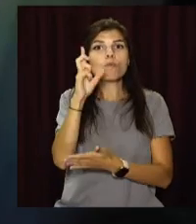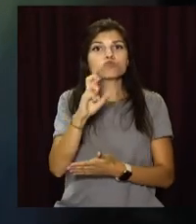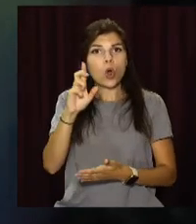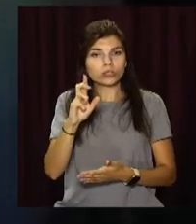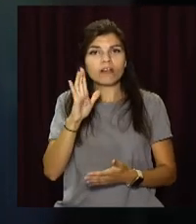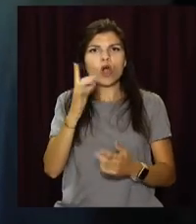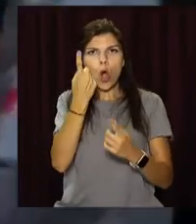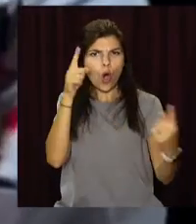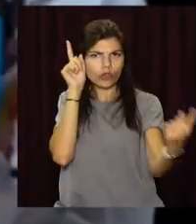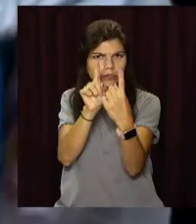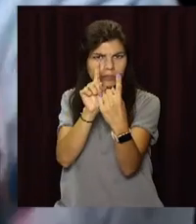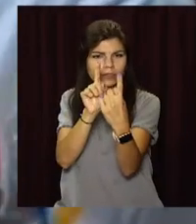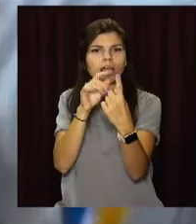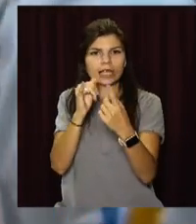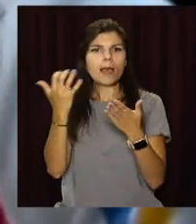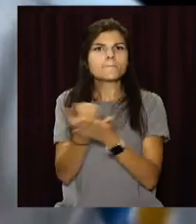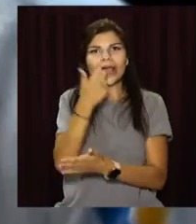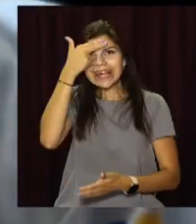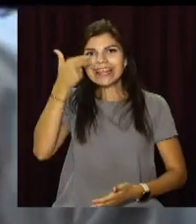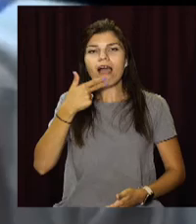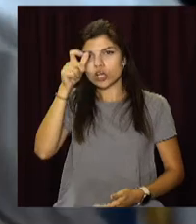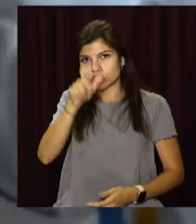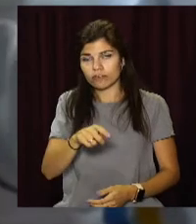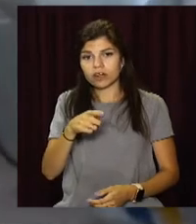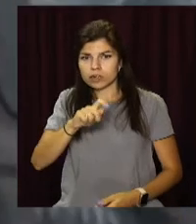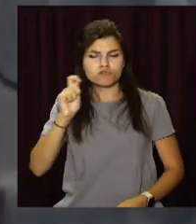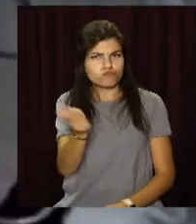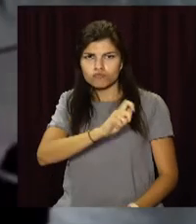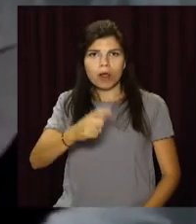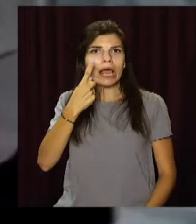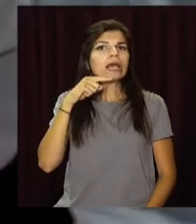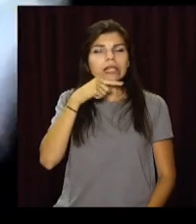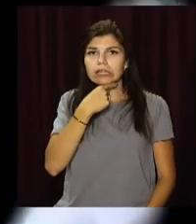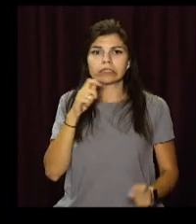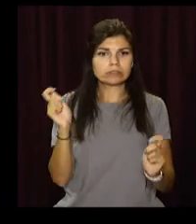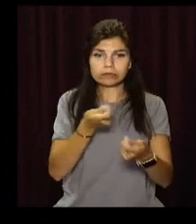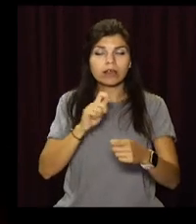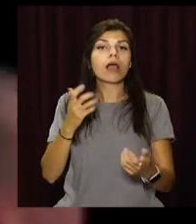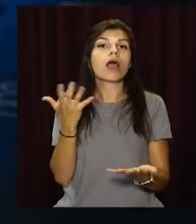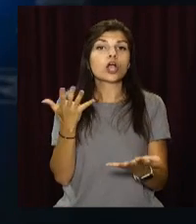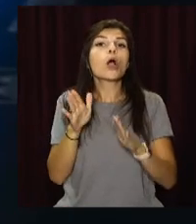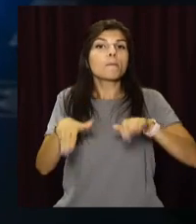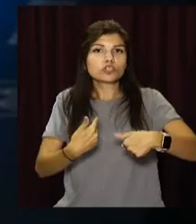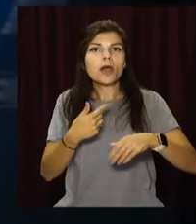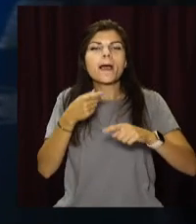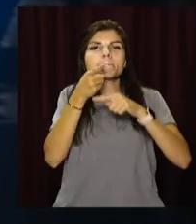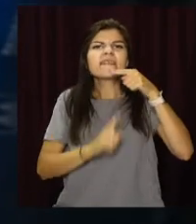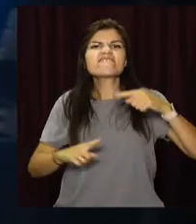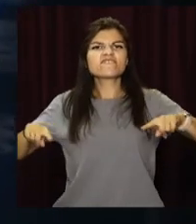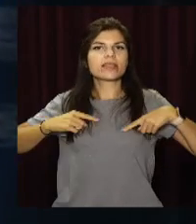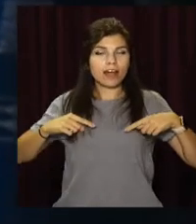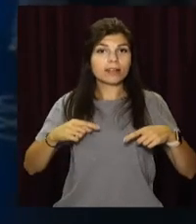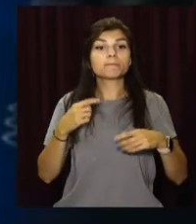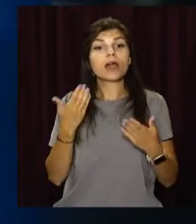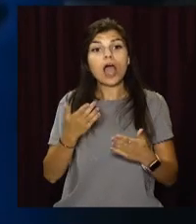в одиночному турнірі і переміг італійця. Рейзлін став єдиним українським шпажистом, який пройшов у півфінал змагань. А